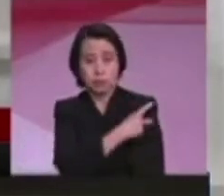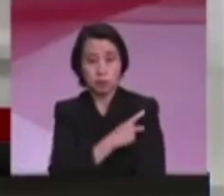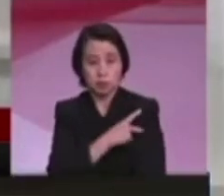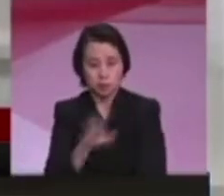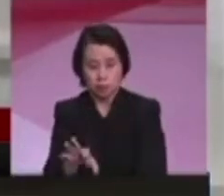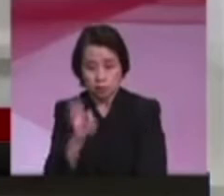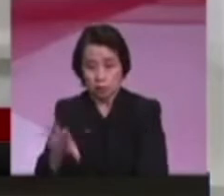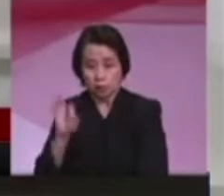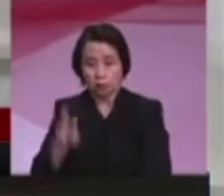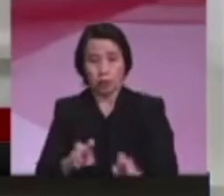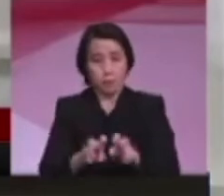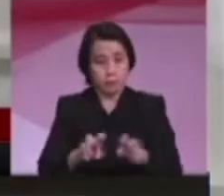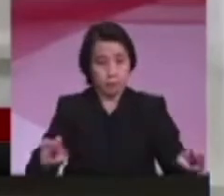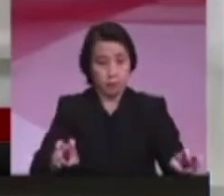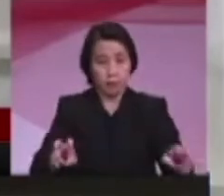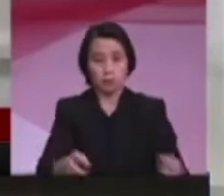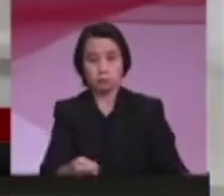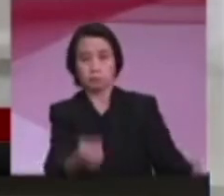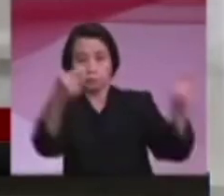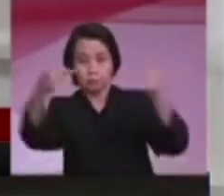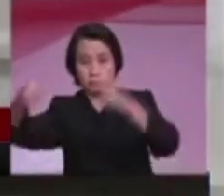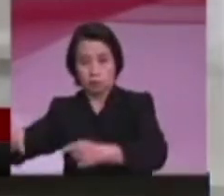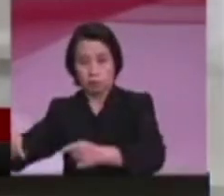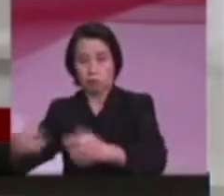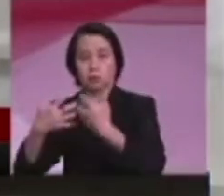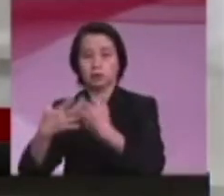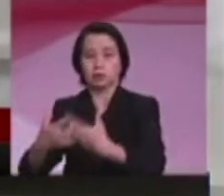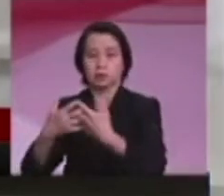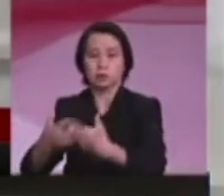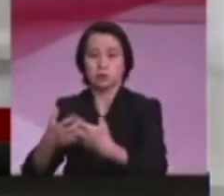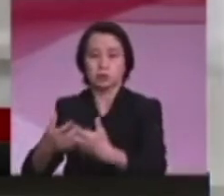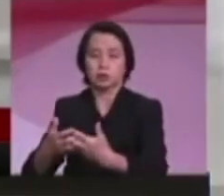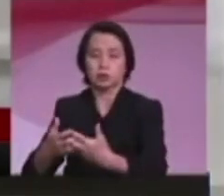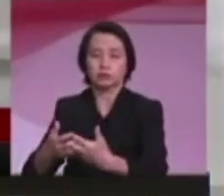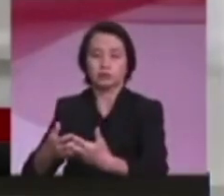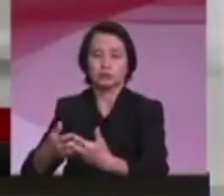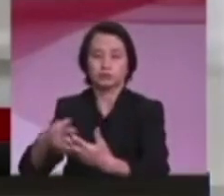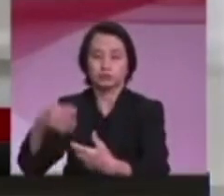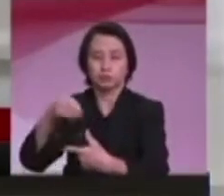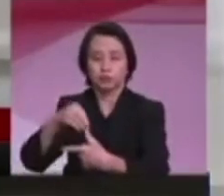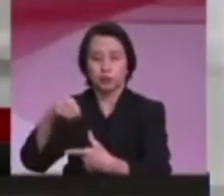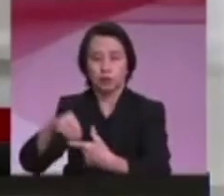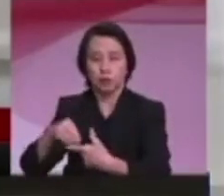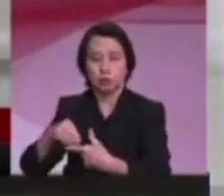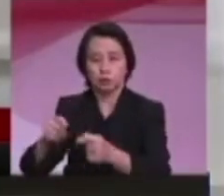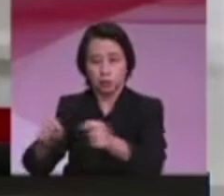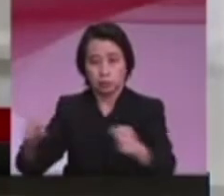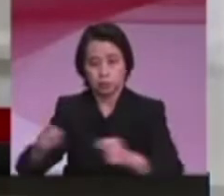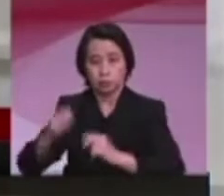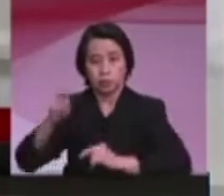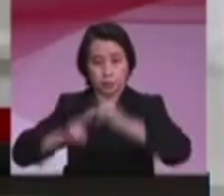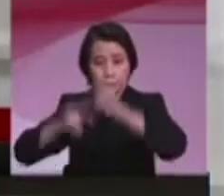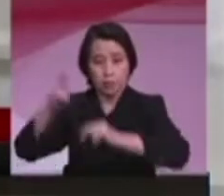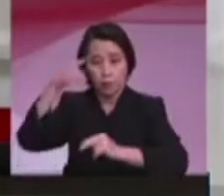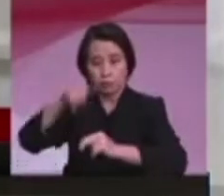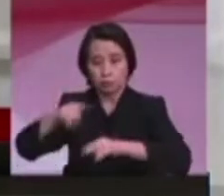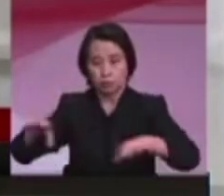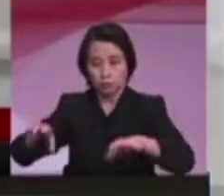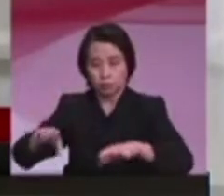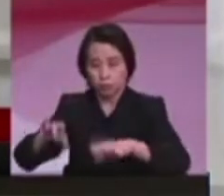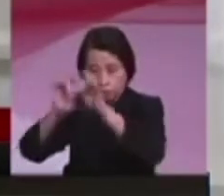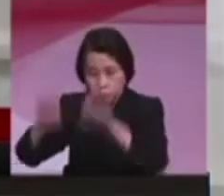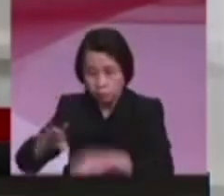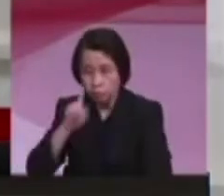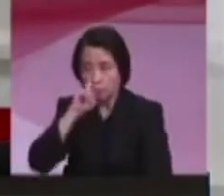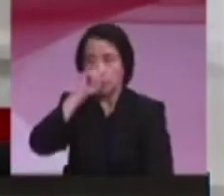dilantik sebagai panel datang ke kilang mereka ataupun di tapak binaan untuk membuat saringan. Jadi